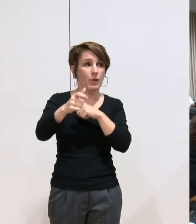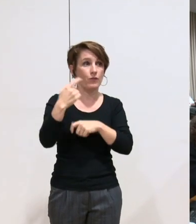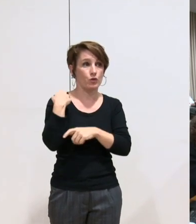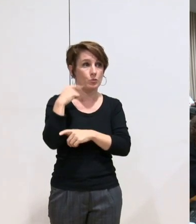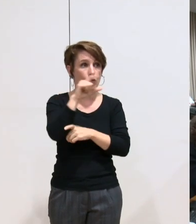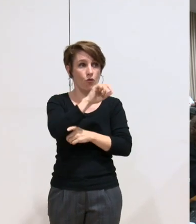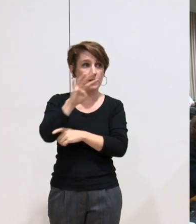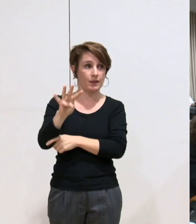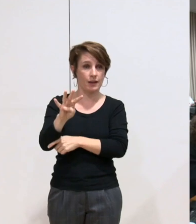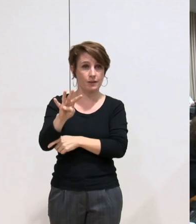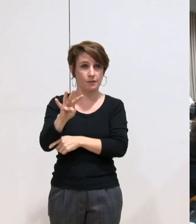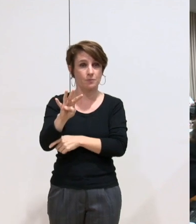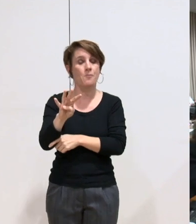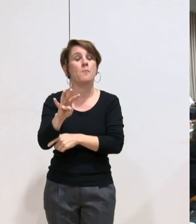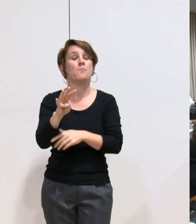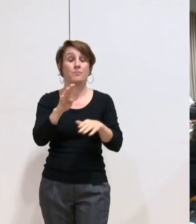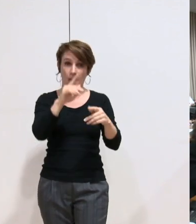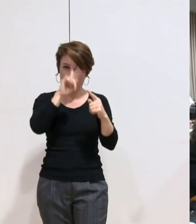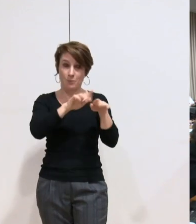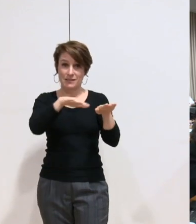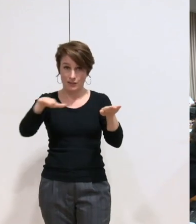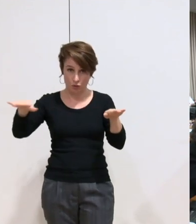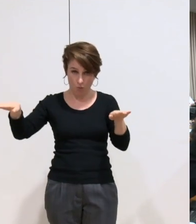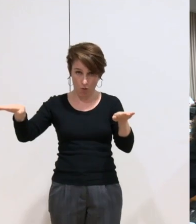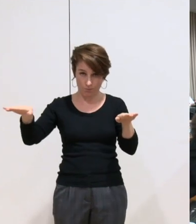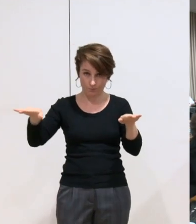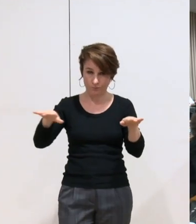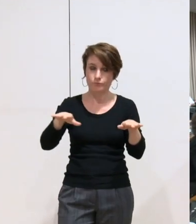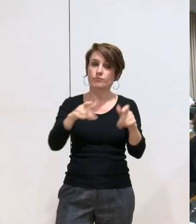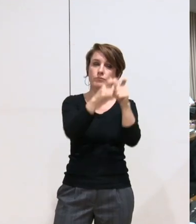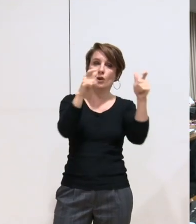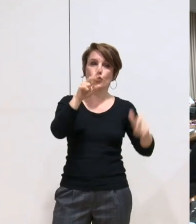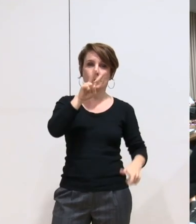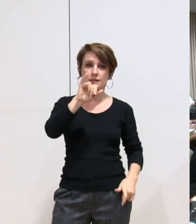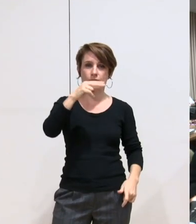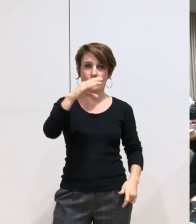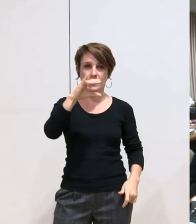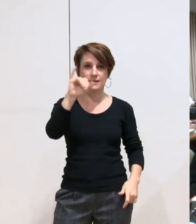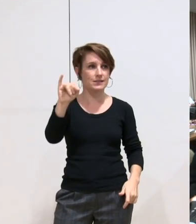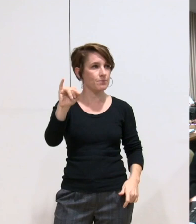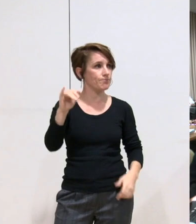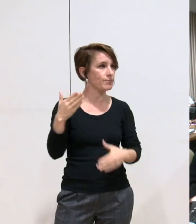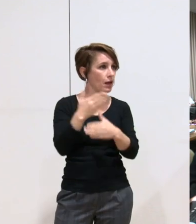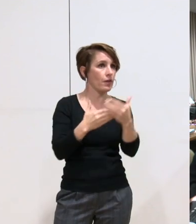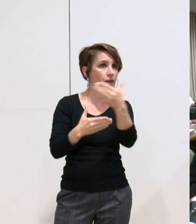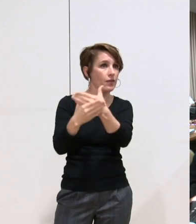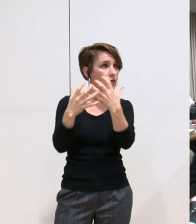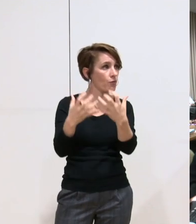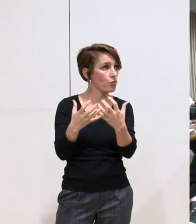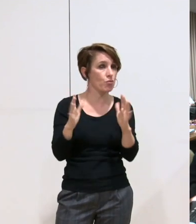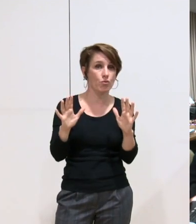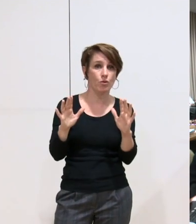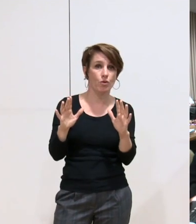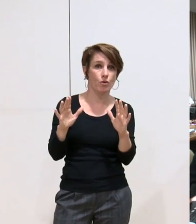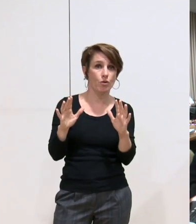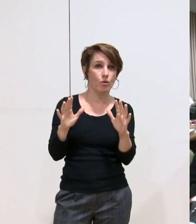24, elle porte sur à nouveau le stationnement. Cette fois-ci, il s'agit de Vinci. Des interventions ? Non, je le mets aux